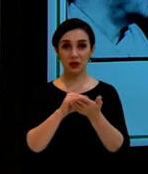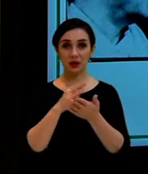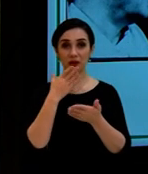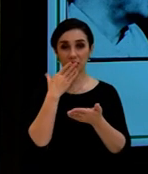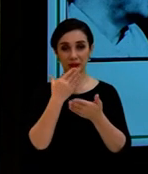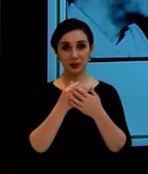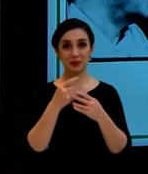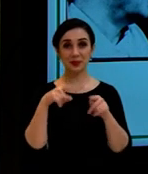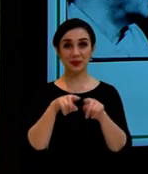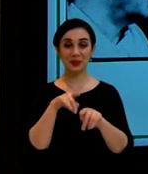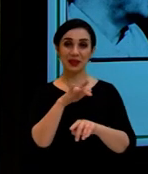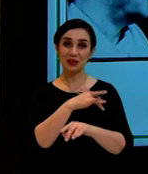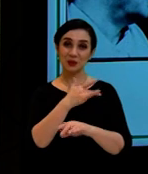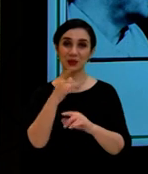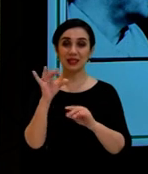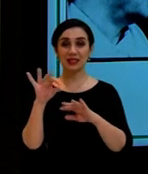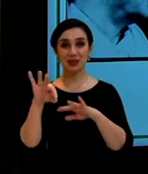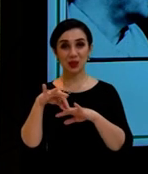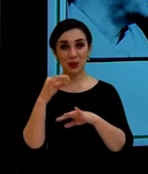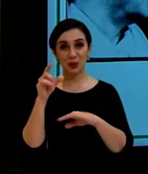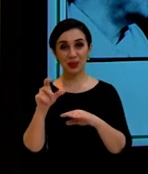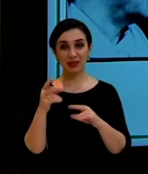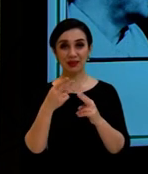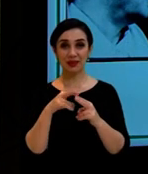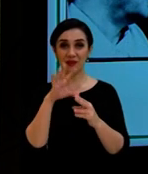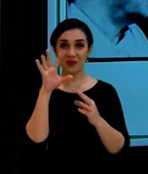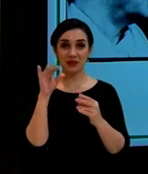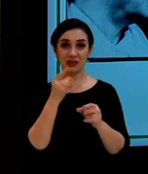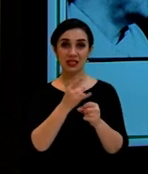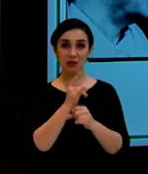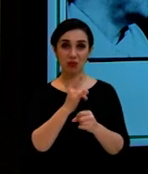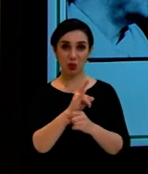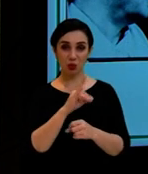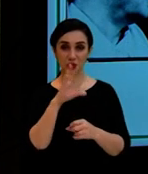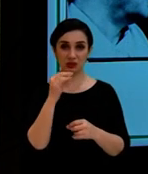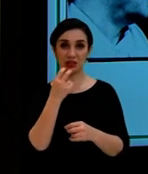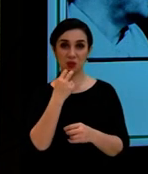свои своим слугам и жене но конечно все над ним смеются